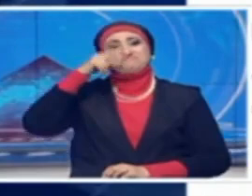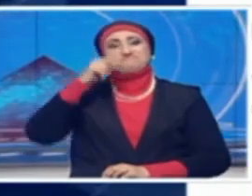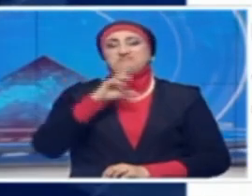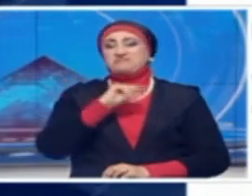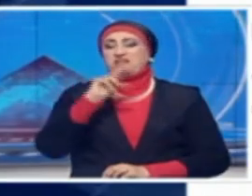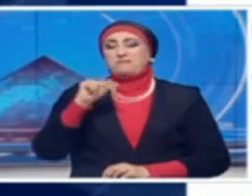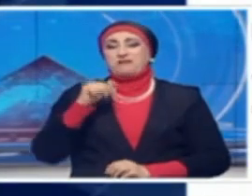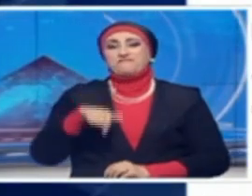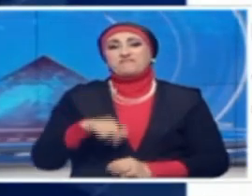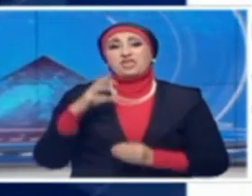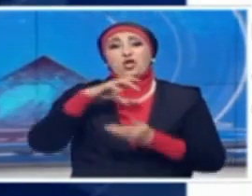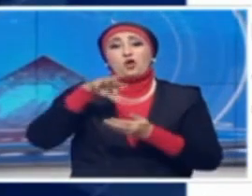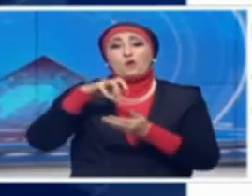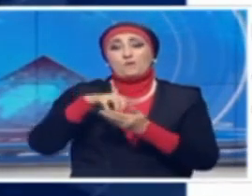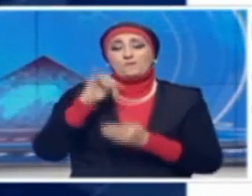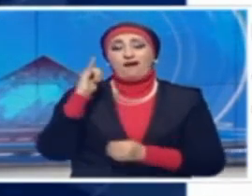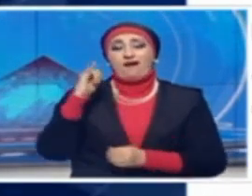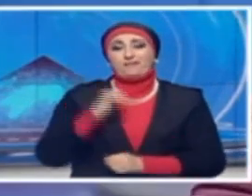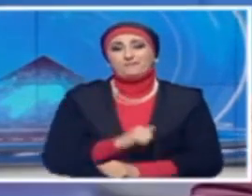العربية.